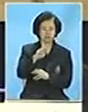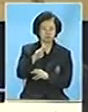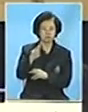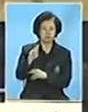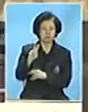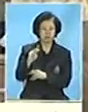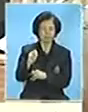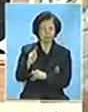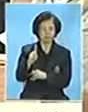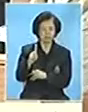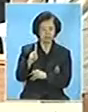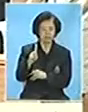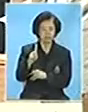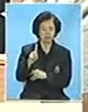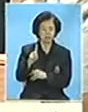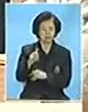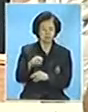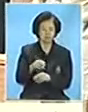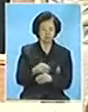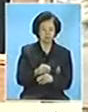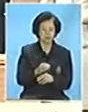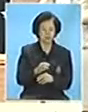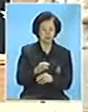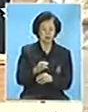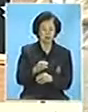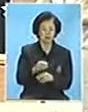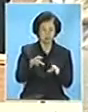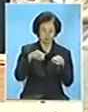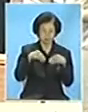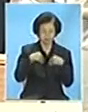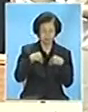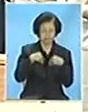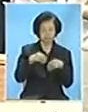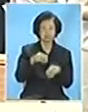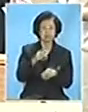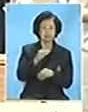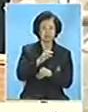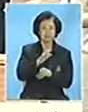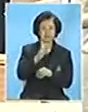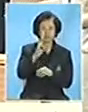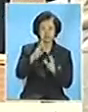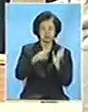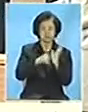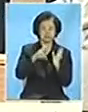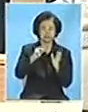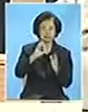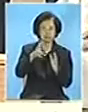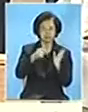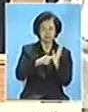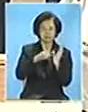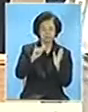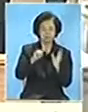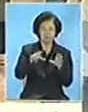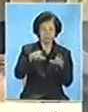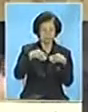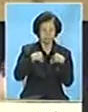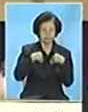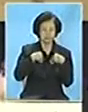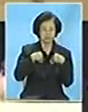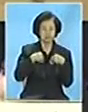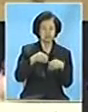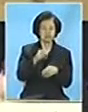ผมวันชัยฮะเห็นด้วย วันชัยเห็นด้วยนะคะ พรพันธ์เห็นด้วยค่ะ ท่านประธานที่เคารพกับผมมหันต์นพเดชวิทักษ์เห็นด้ว